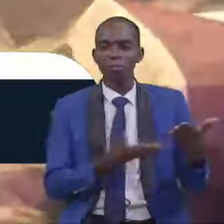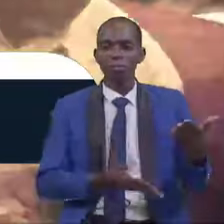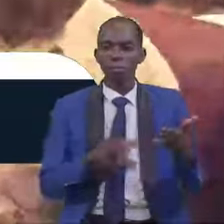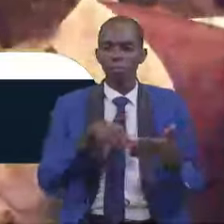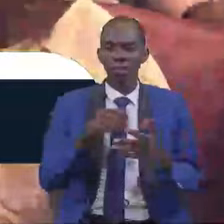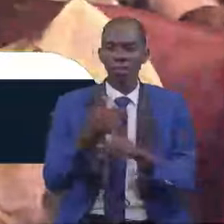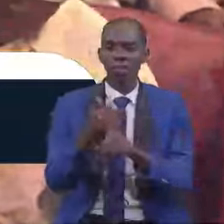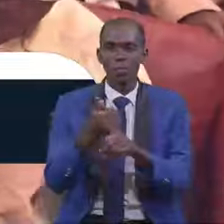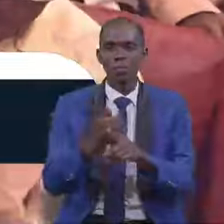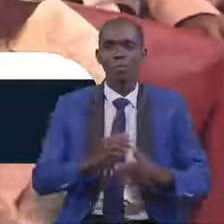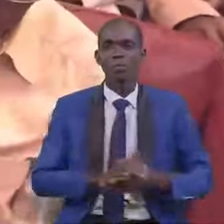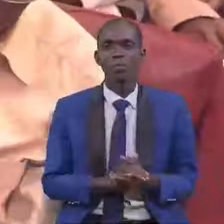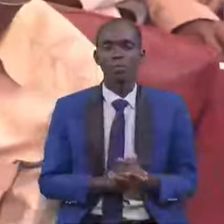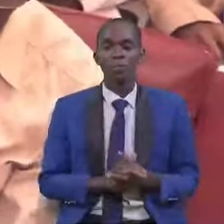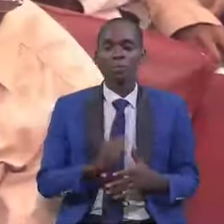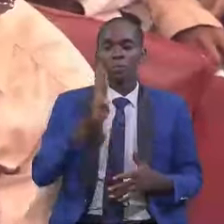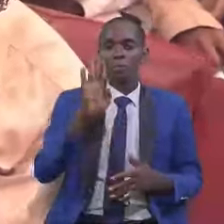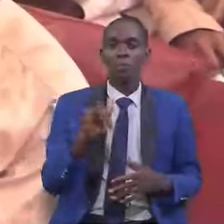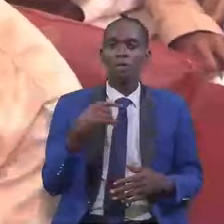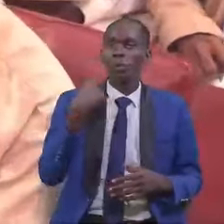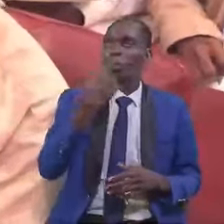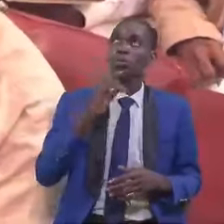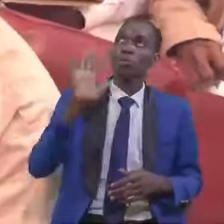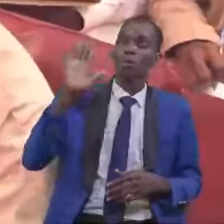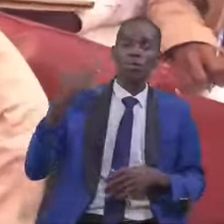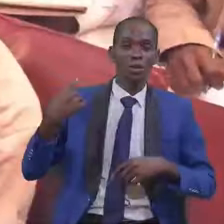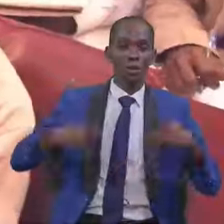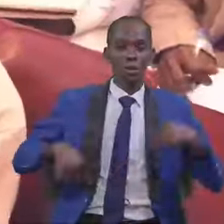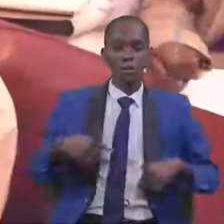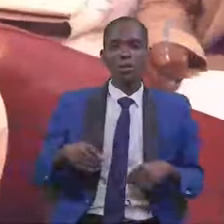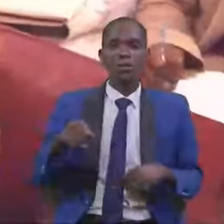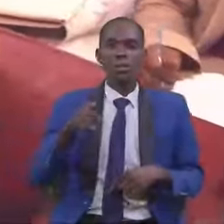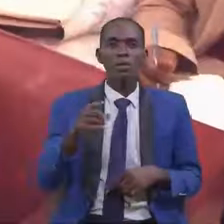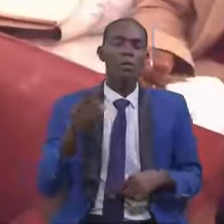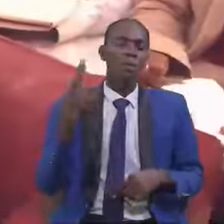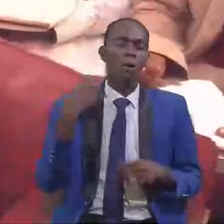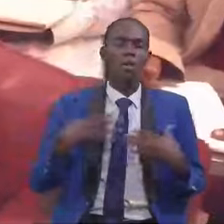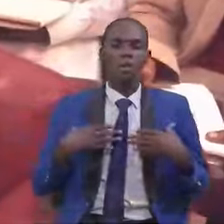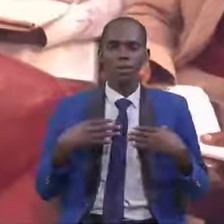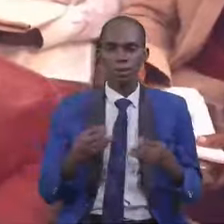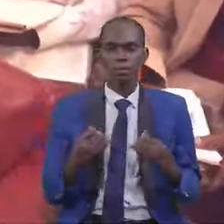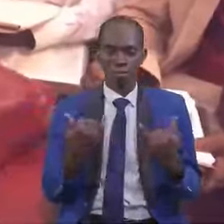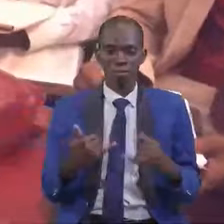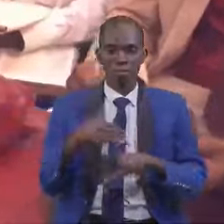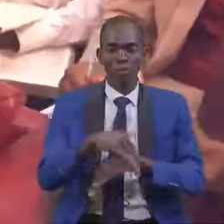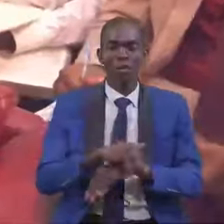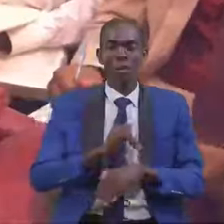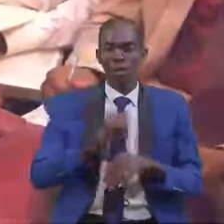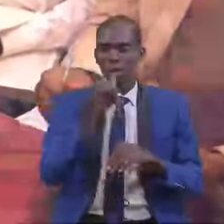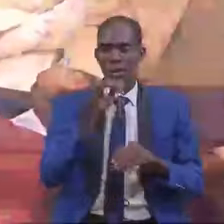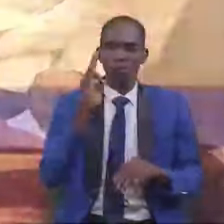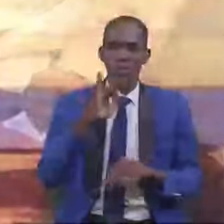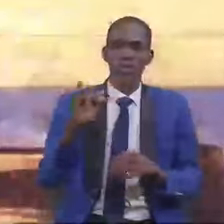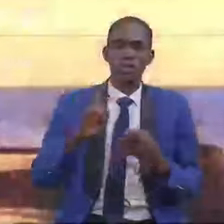meurtrissures duquel vous avez été guéri ce soir. Je vous parle du sujet qui est